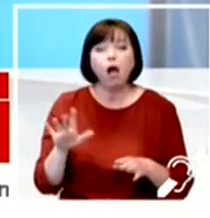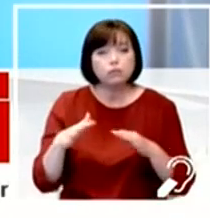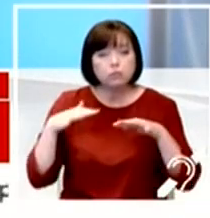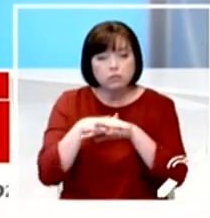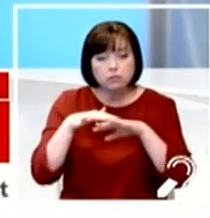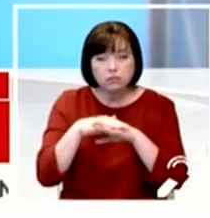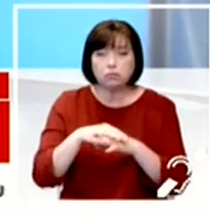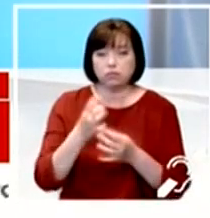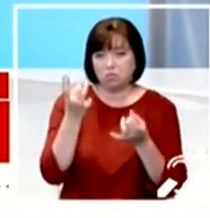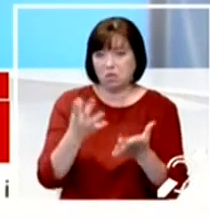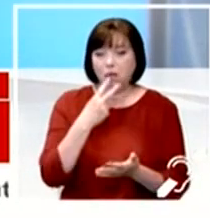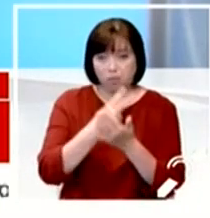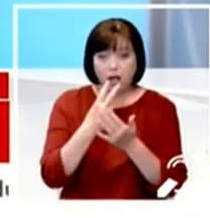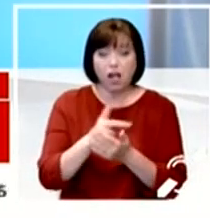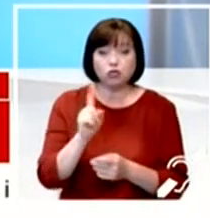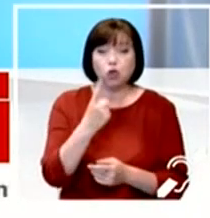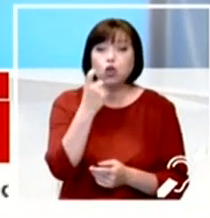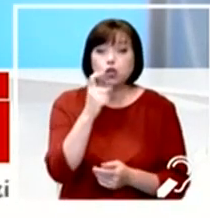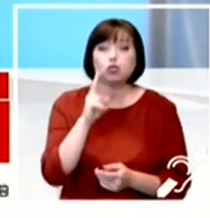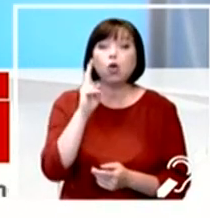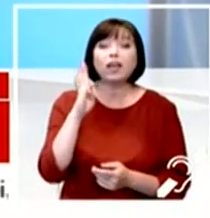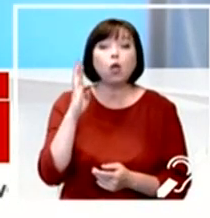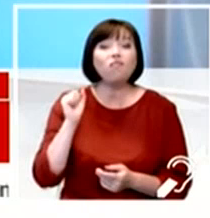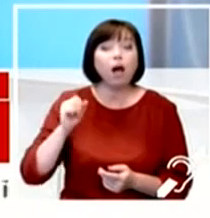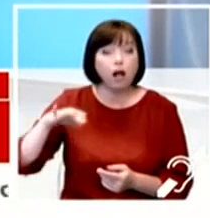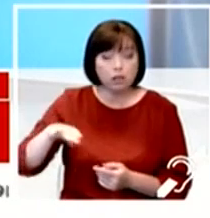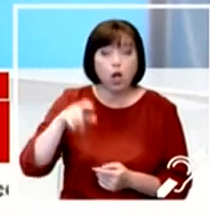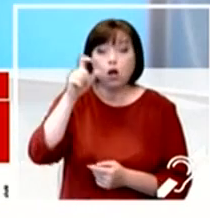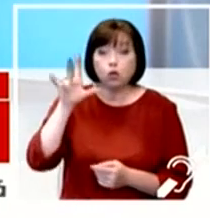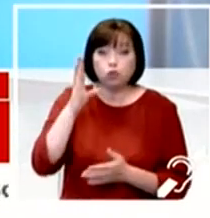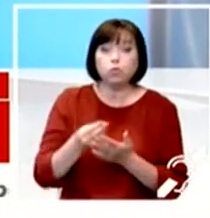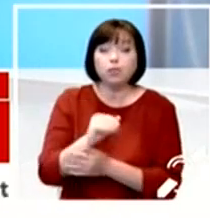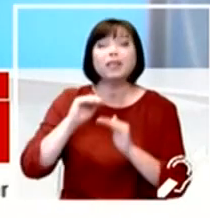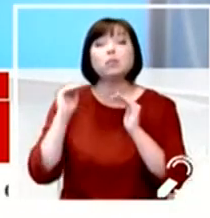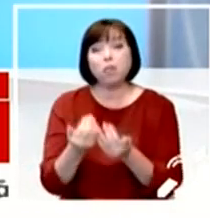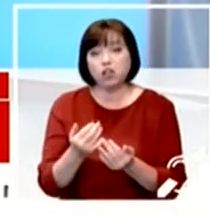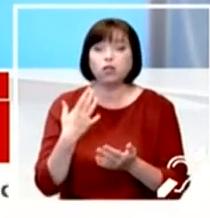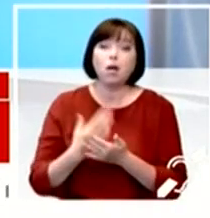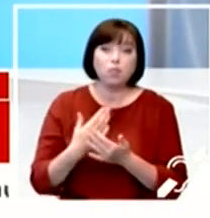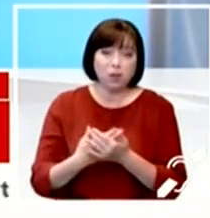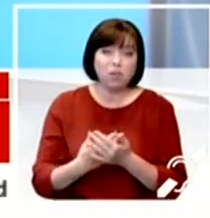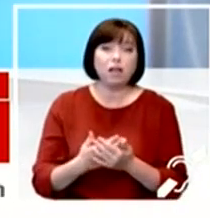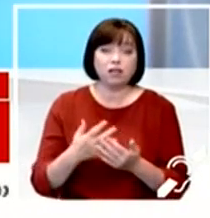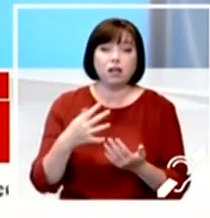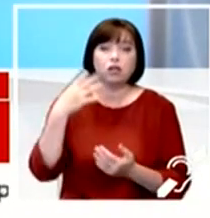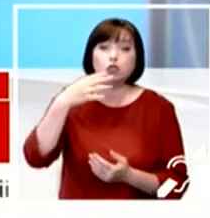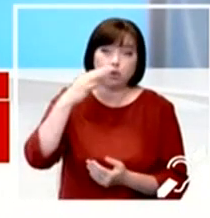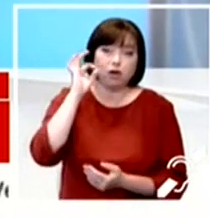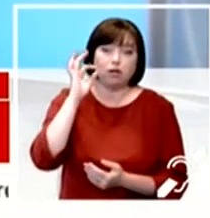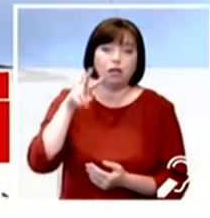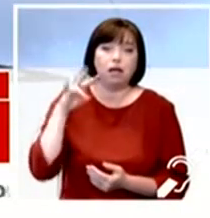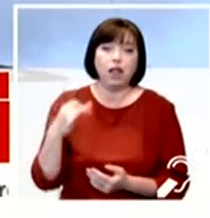simplu arată că la un consum de 100 de kW, consumatorii vor plăti mai puțin în medie cu aproape 40 de